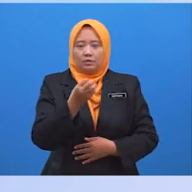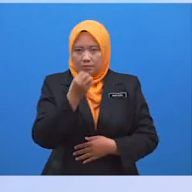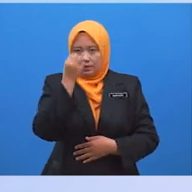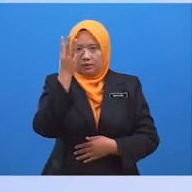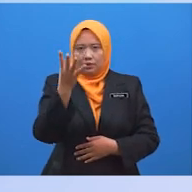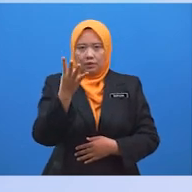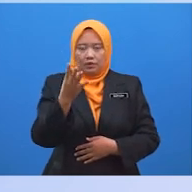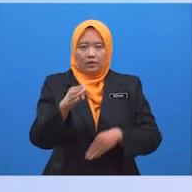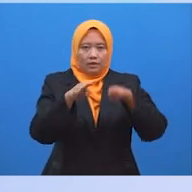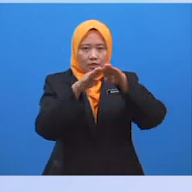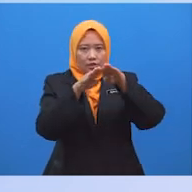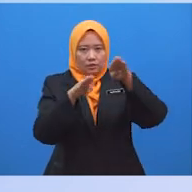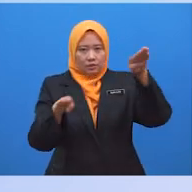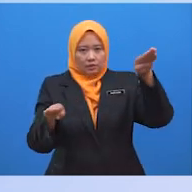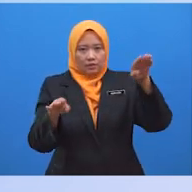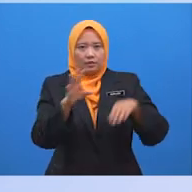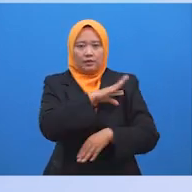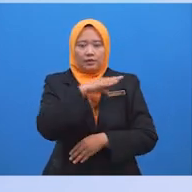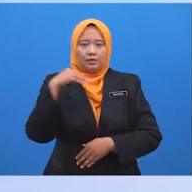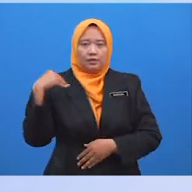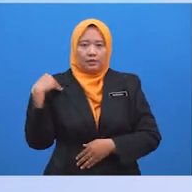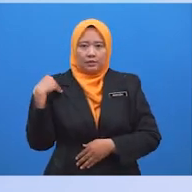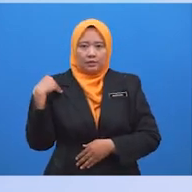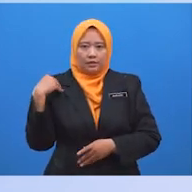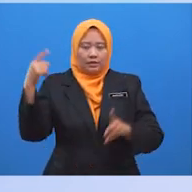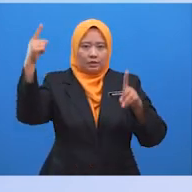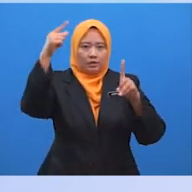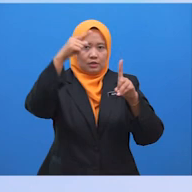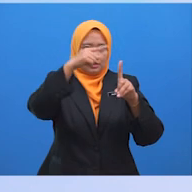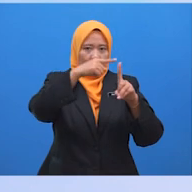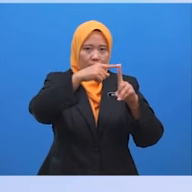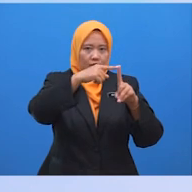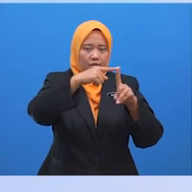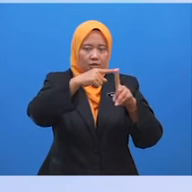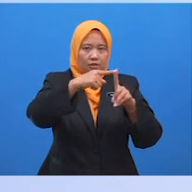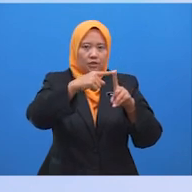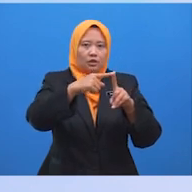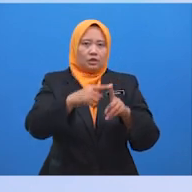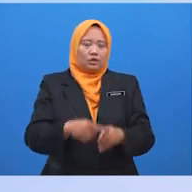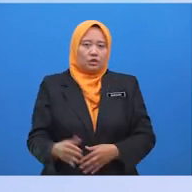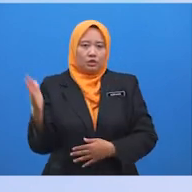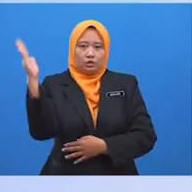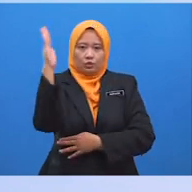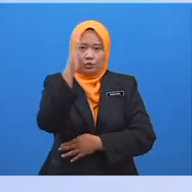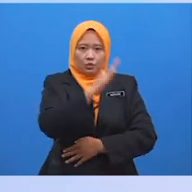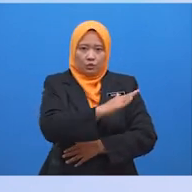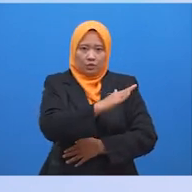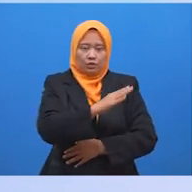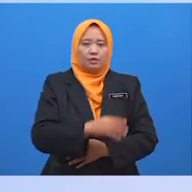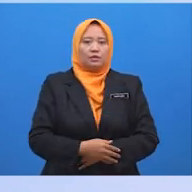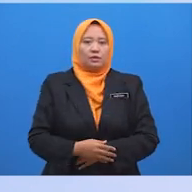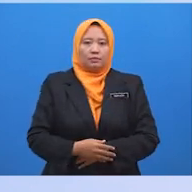memerihalkan kecuraman dan arah kecondongan berdasarkan situasi harian